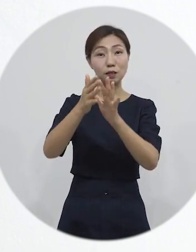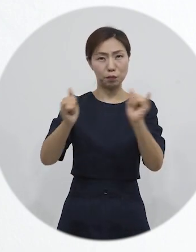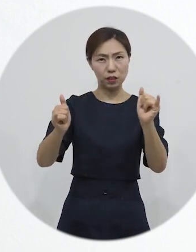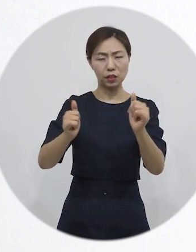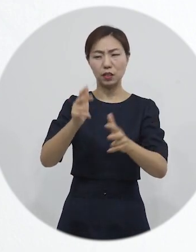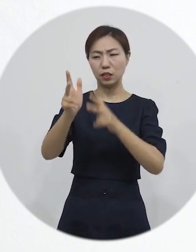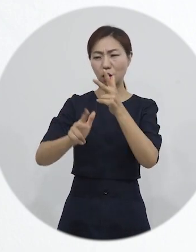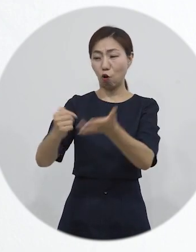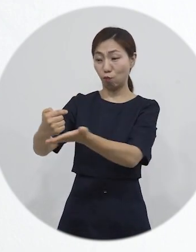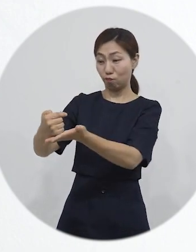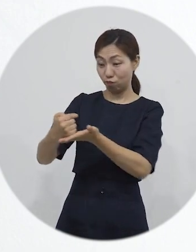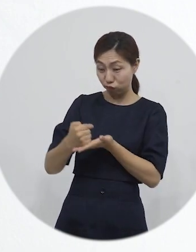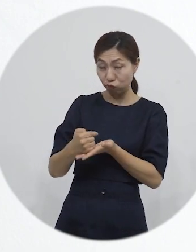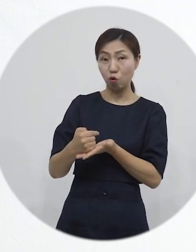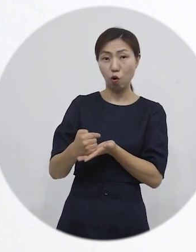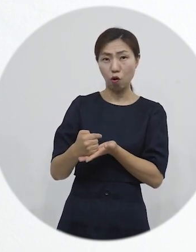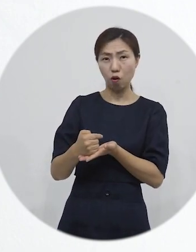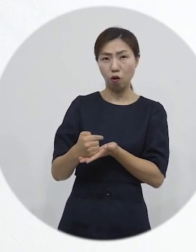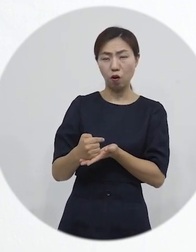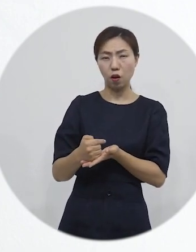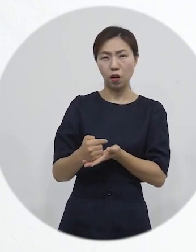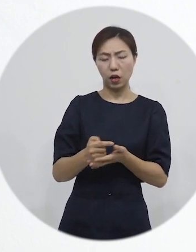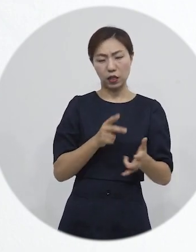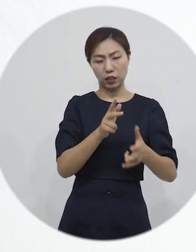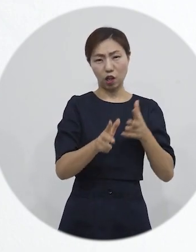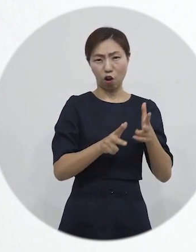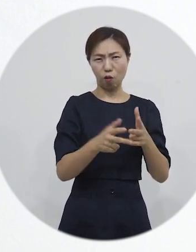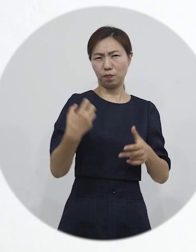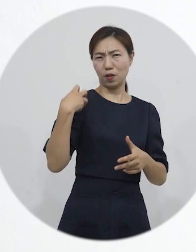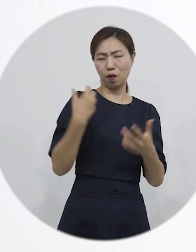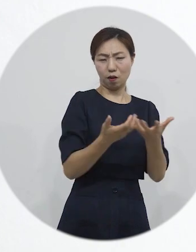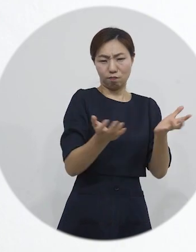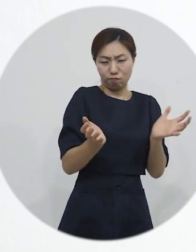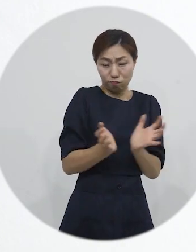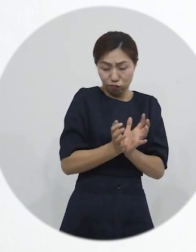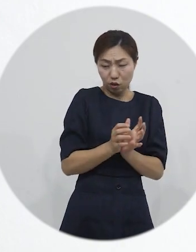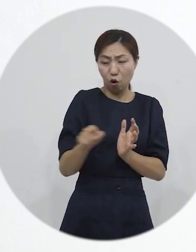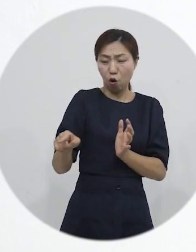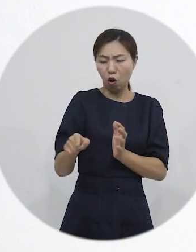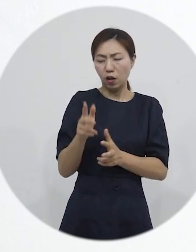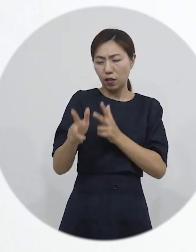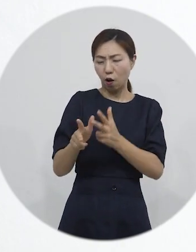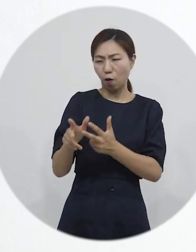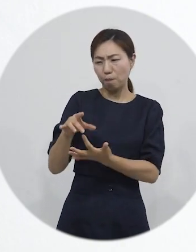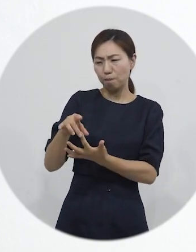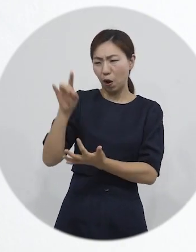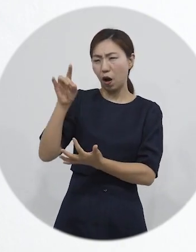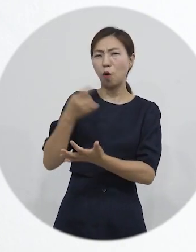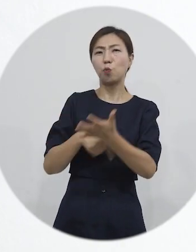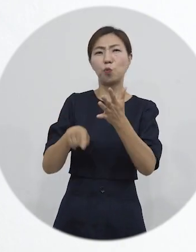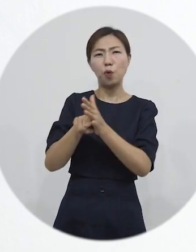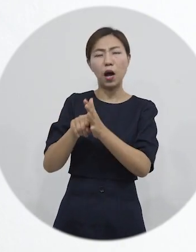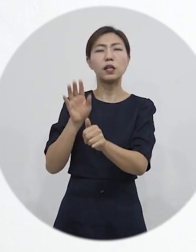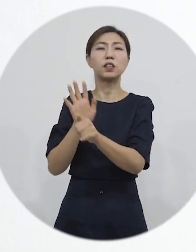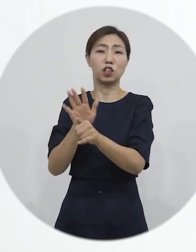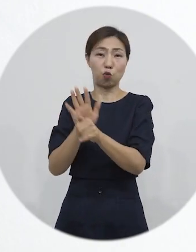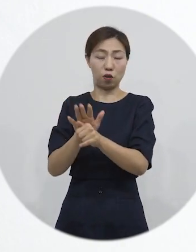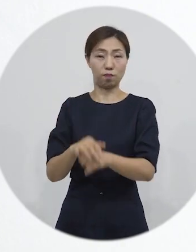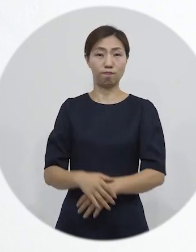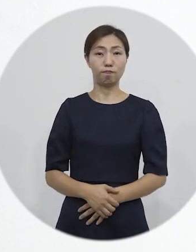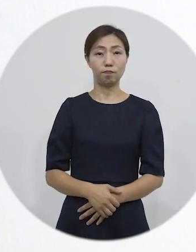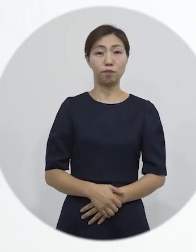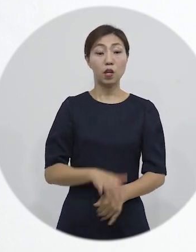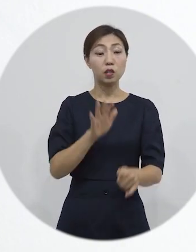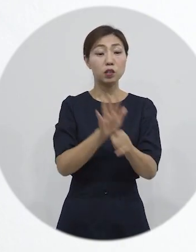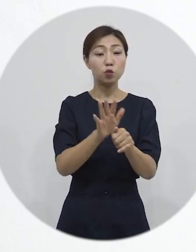낸 사업을 사업부서가 좀 더 용이하게 채택할 수 있도록 하는 것을 지원하는 겁니다. 이제 두 가지